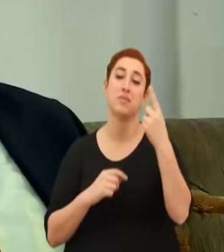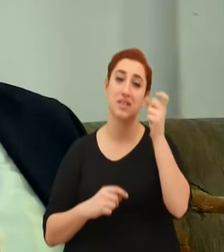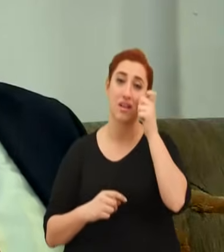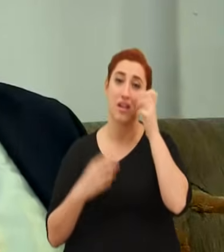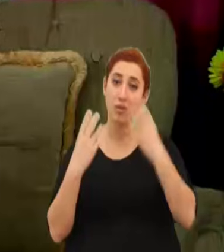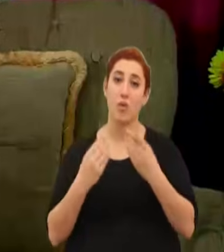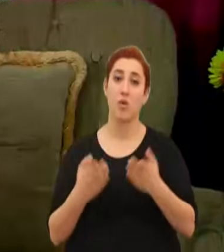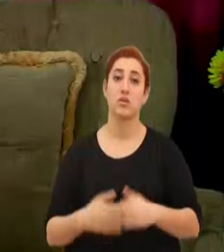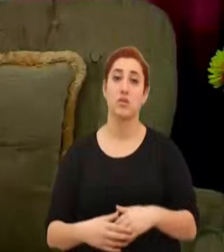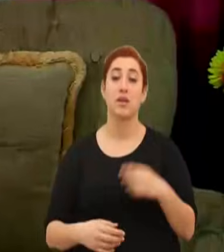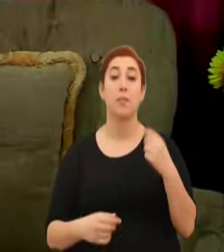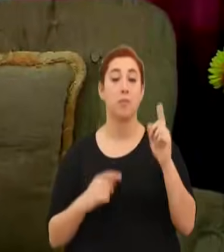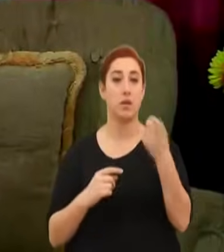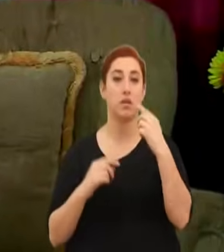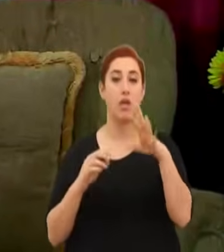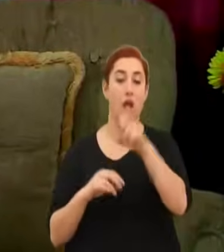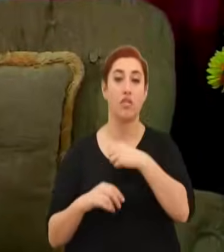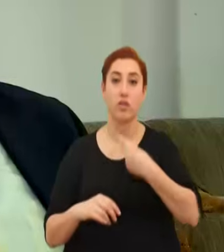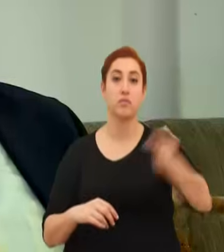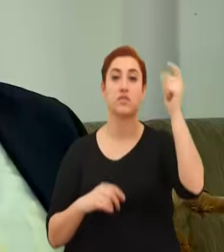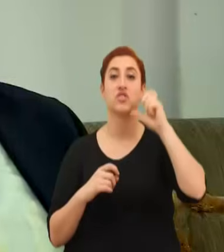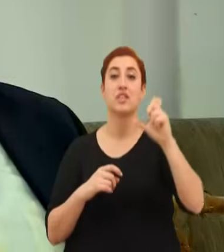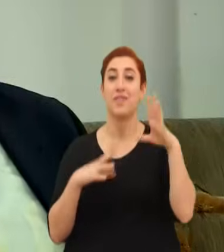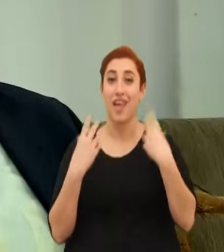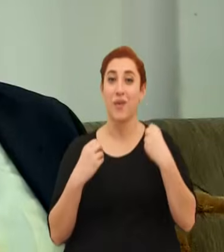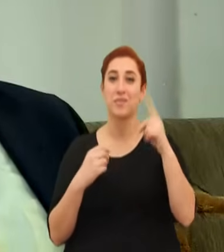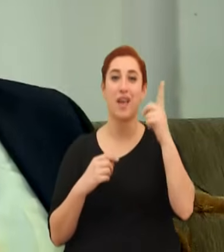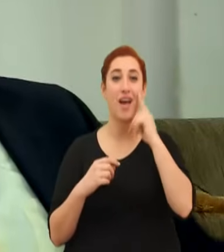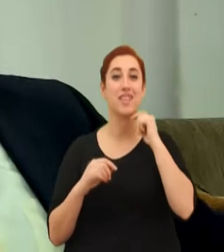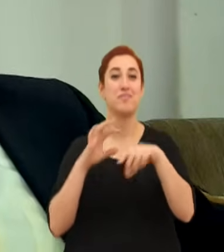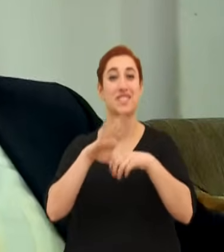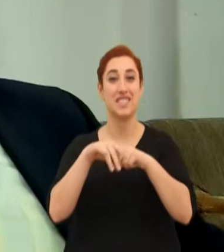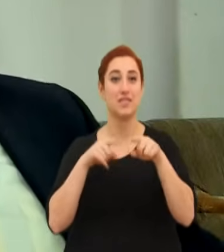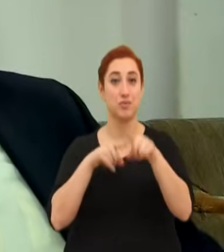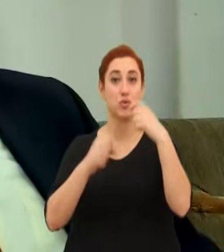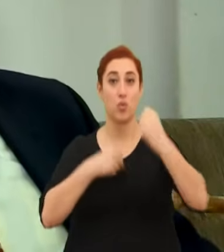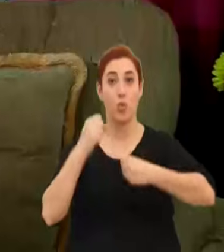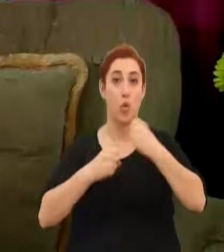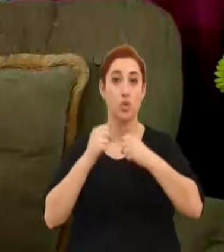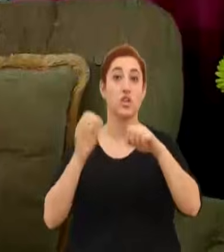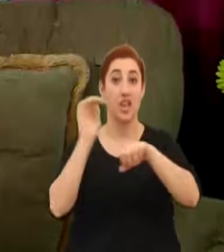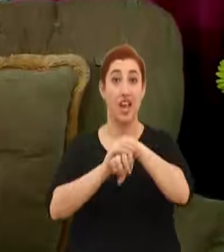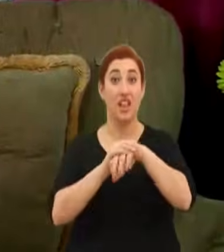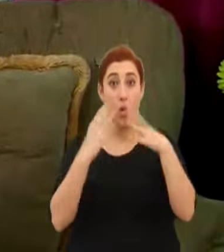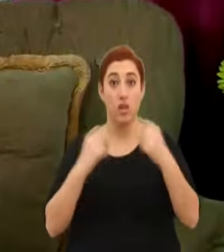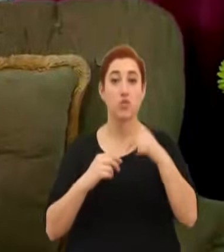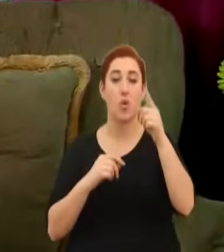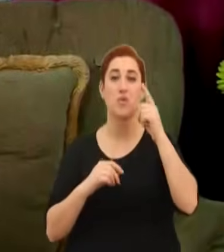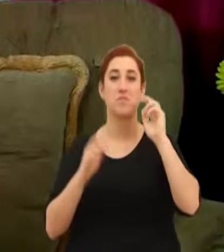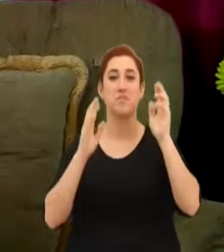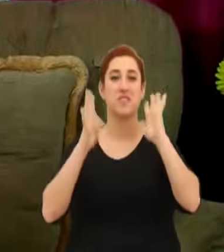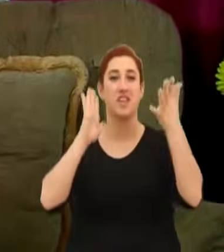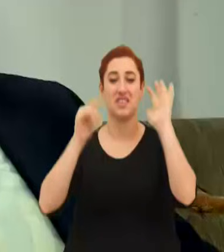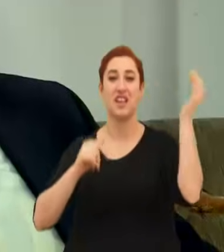biraz dikkatli olsana. Birden kaptı kaçtı Cezmi. Ne güzel bir delikanlı hırsızın peşine koştu. Yakalamak üzereydi. O